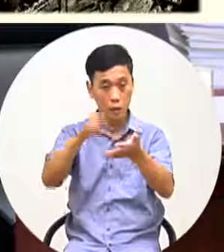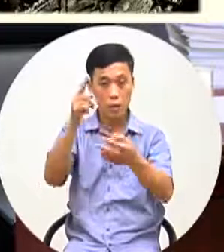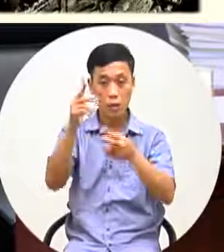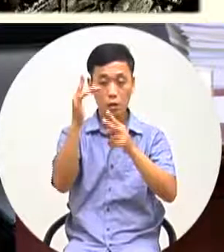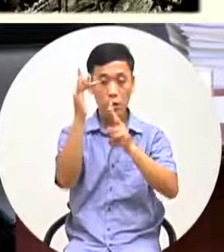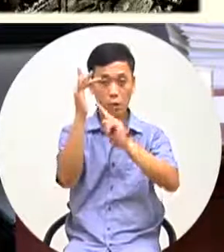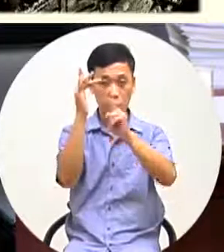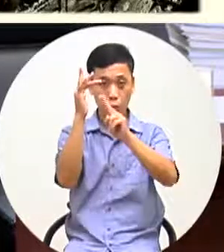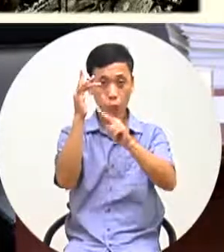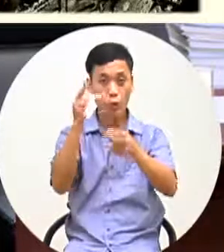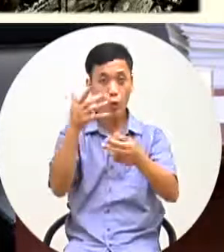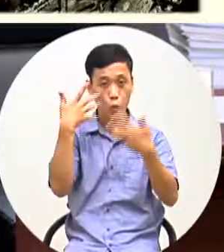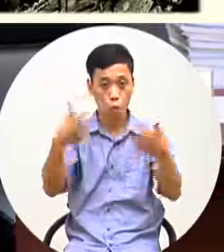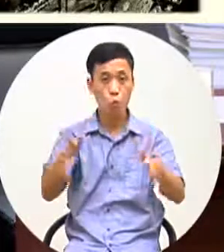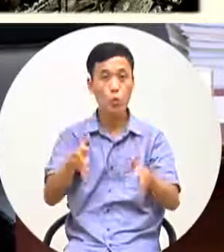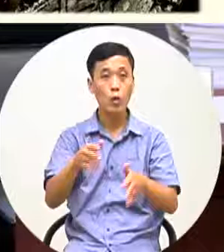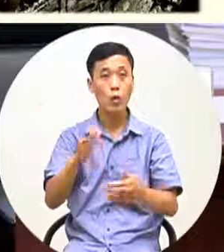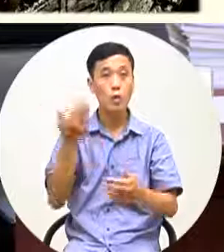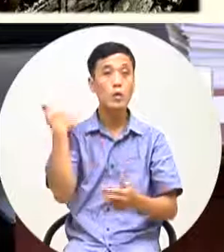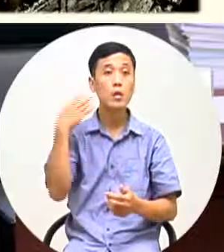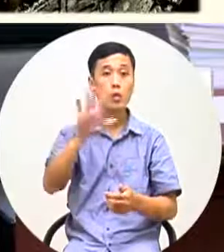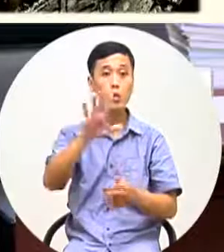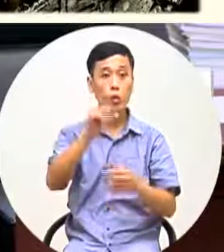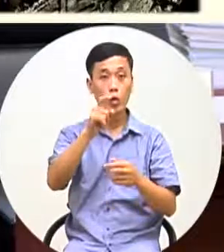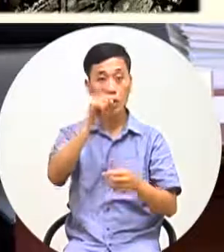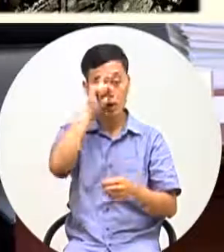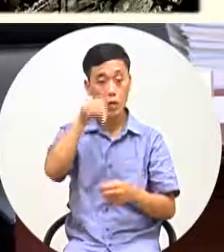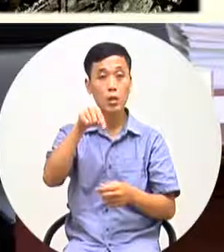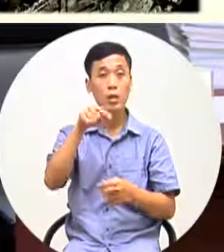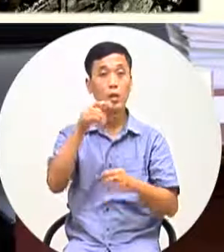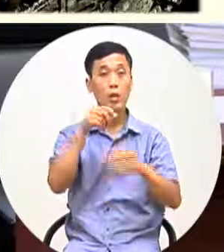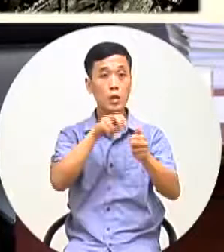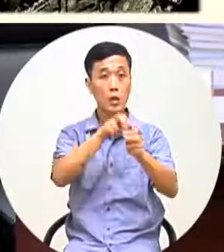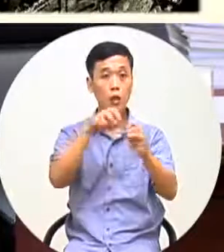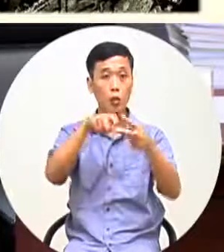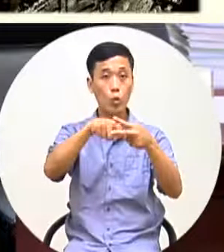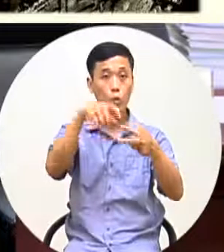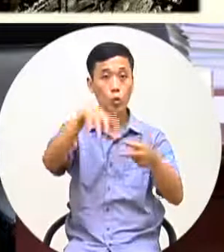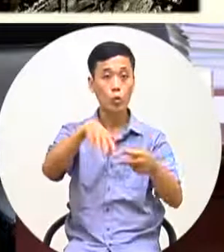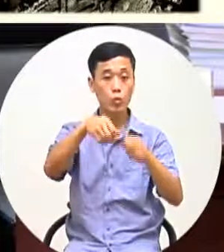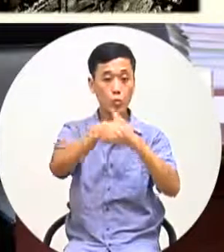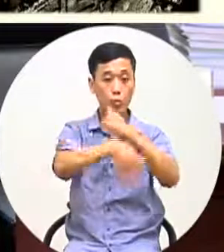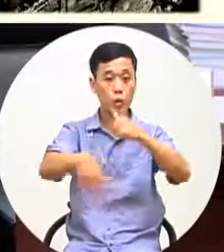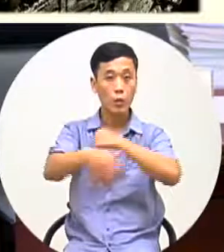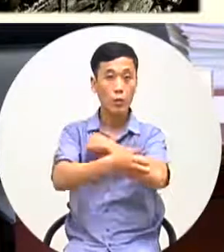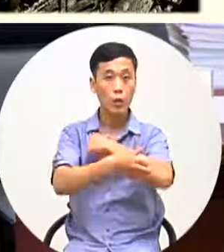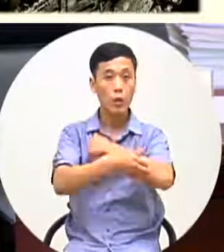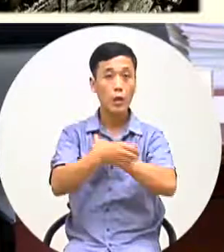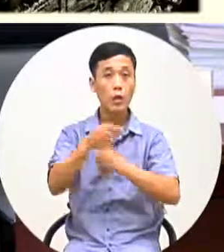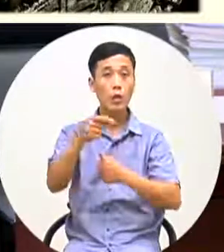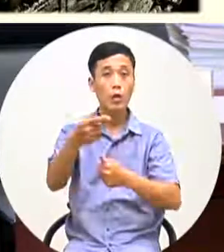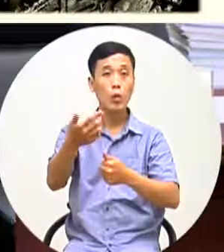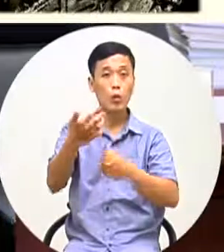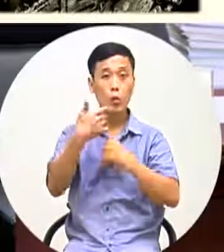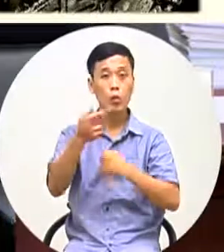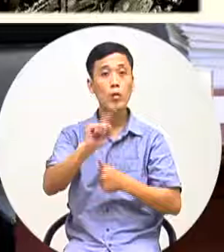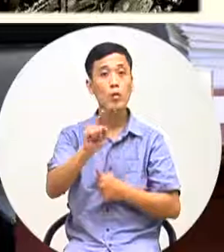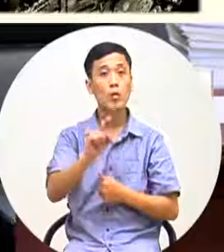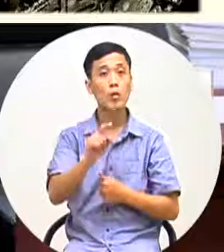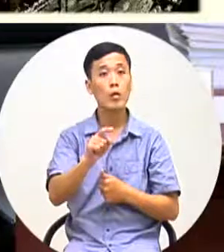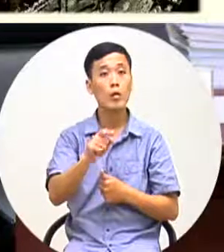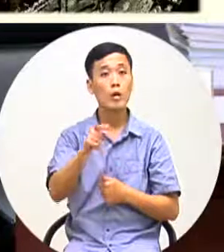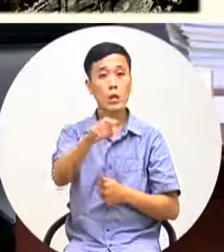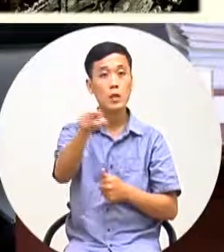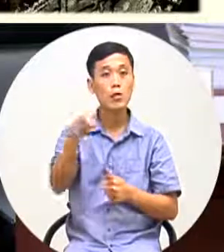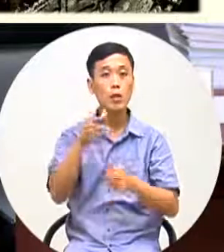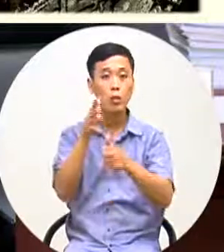的时候，养工处突然间下面的承办人员说，请我助理问我说：“你可以给恁议员问一下，讲吼，树啊会